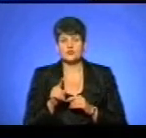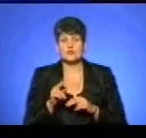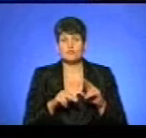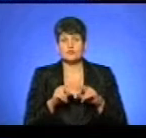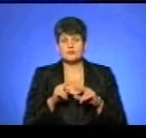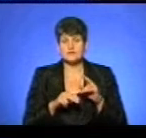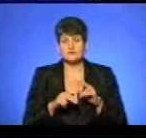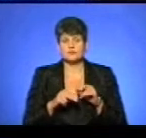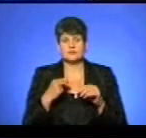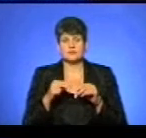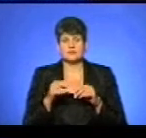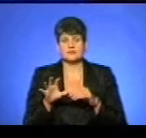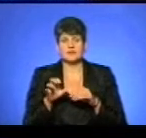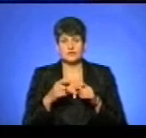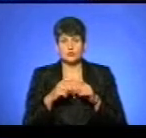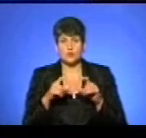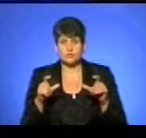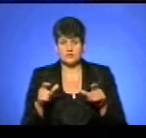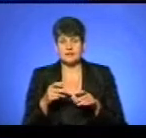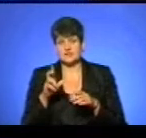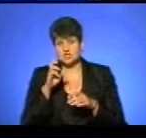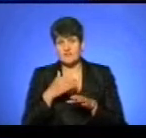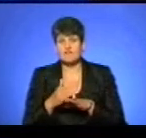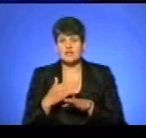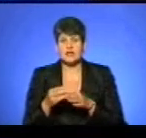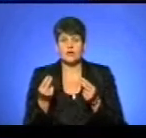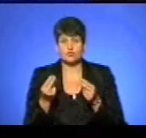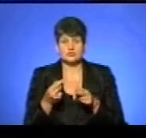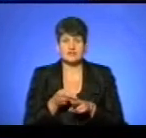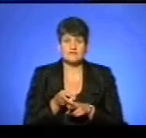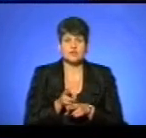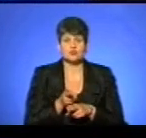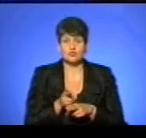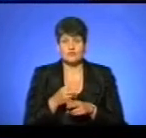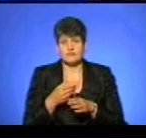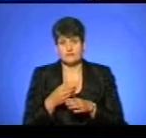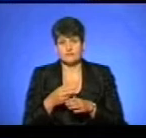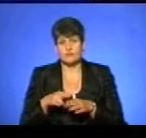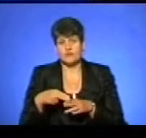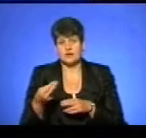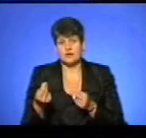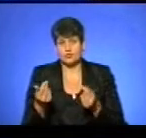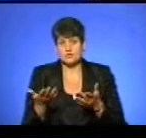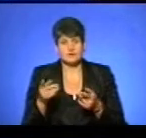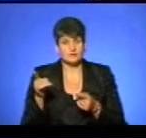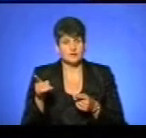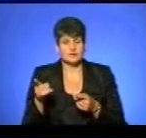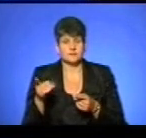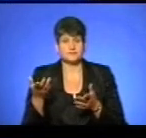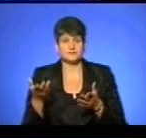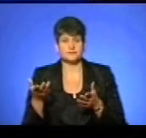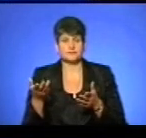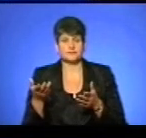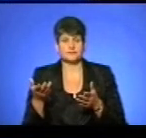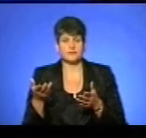будівництво тваринських комплексів держава відділяє кошти, відшкодування тваринських комплексів держава відділяє кошти, і вони досить, ну, будемо казати,